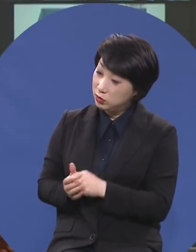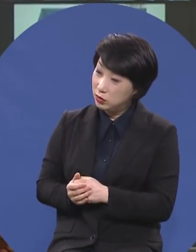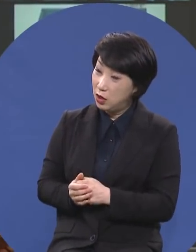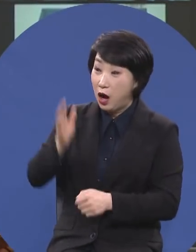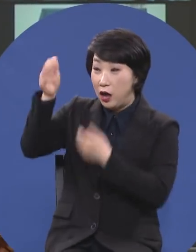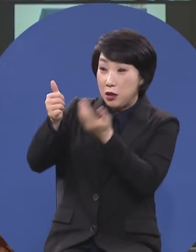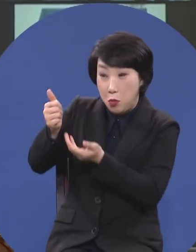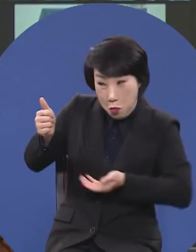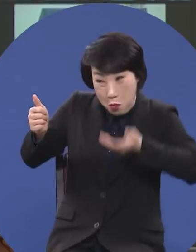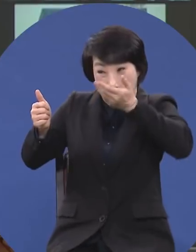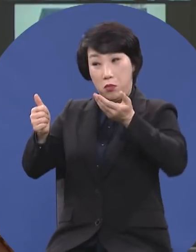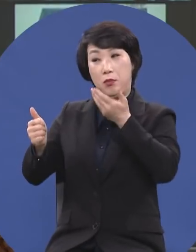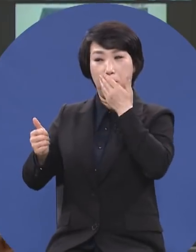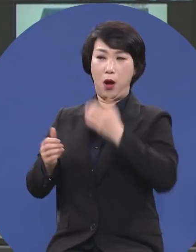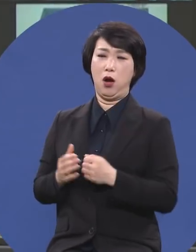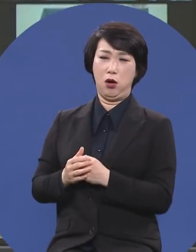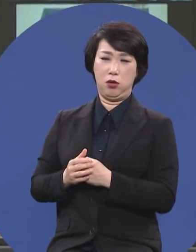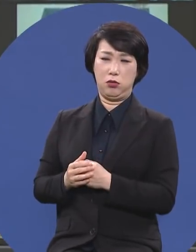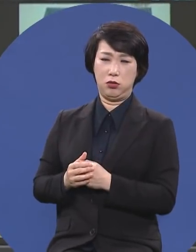하나님처럼 돼.